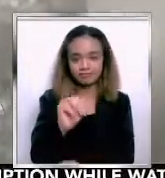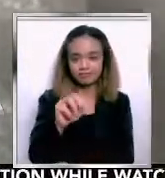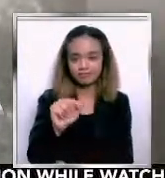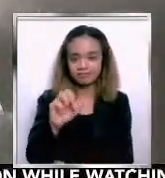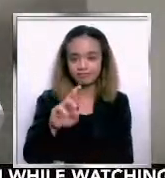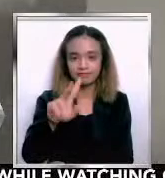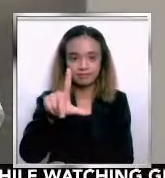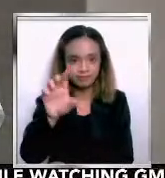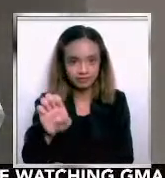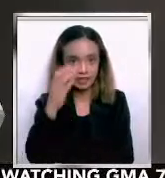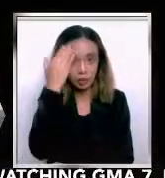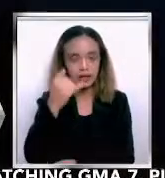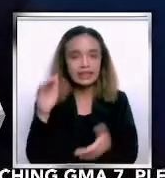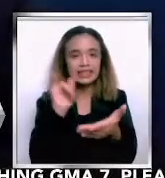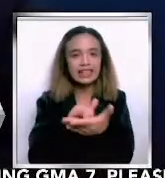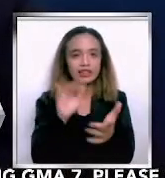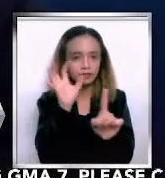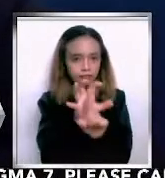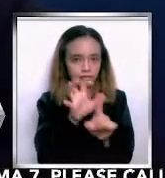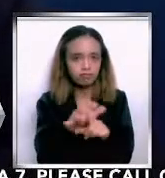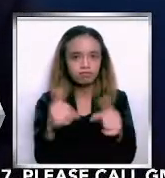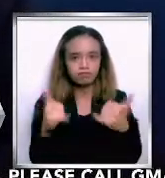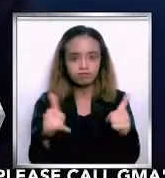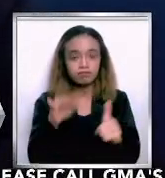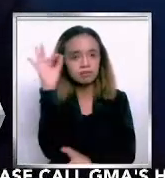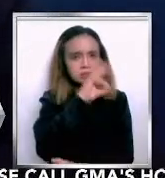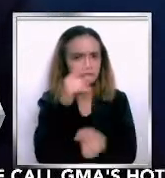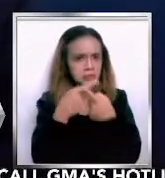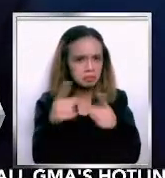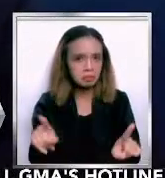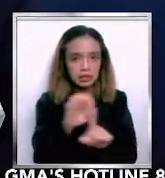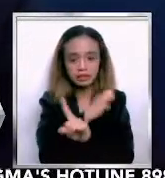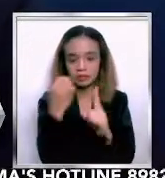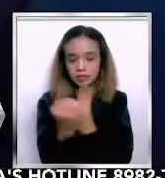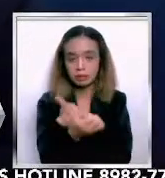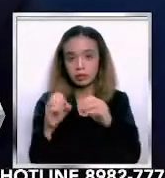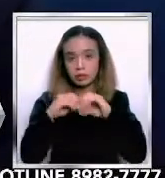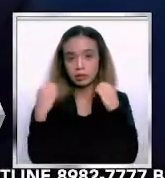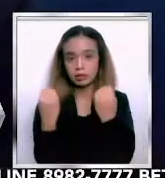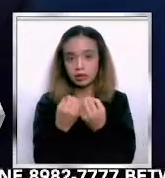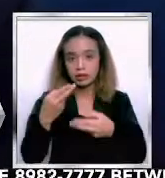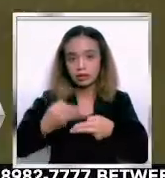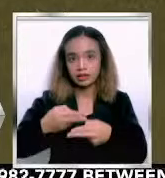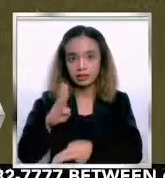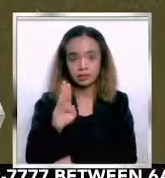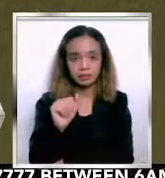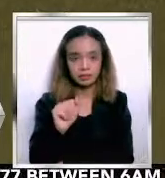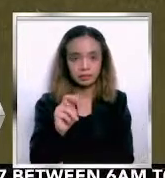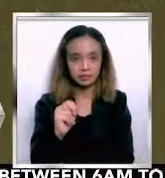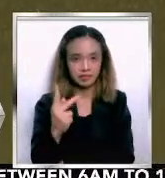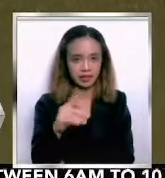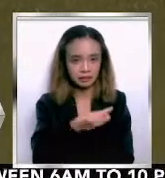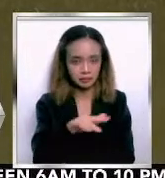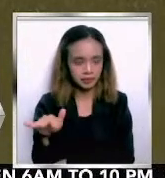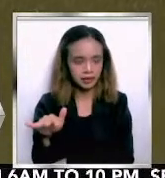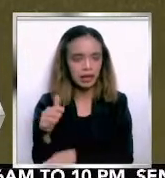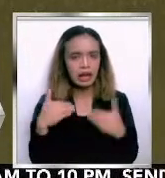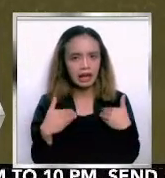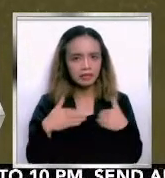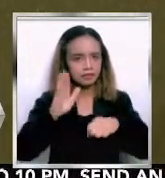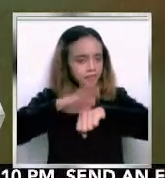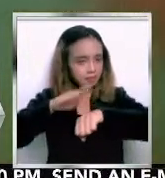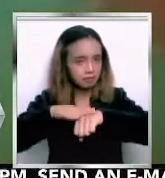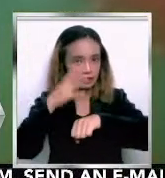mga sikat na laruang Pinoy. Pero ang environmental organization na Bantok 6 may babala. Base kasi sa kanilang pagsusuri